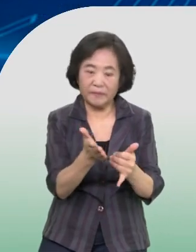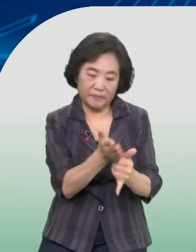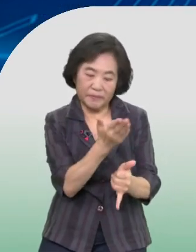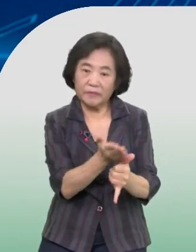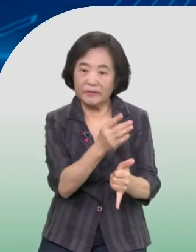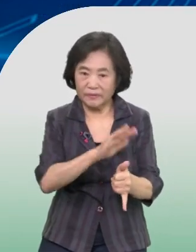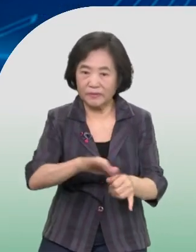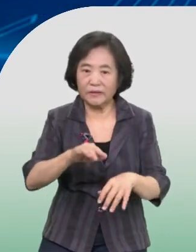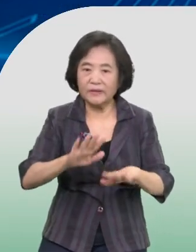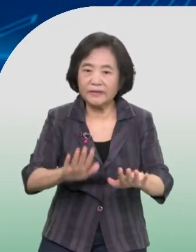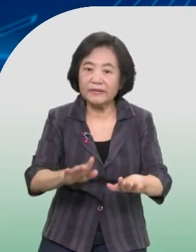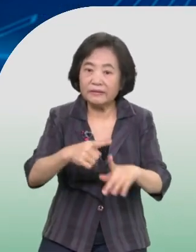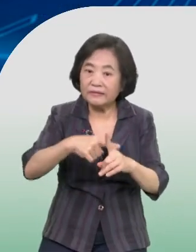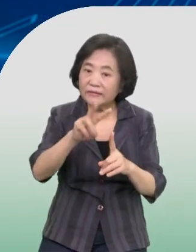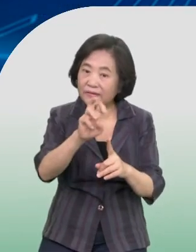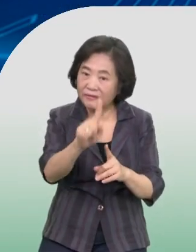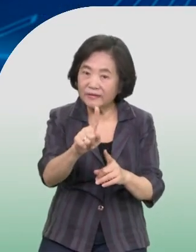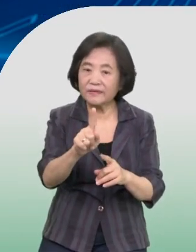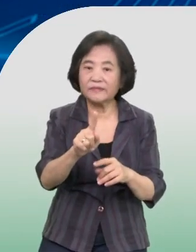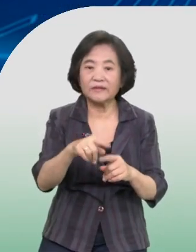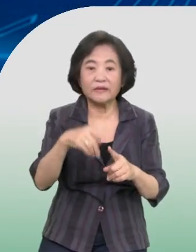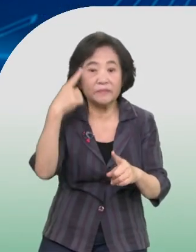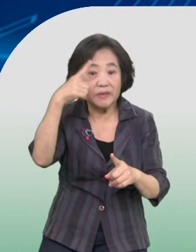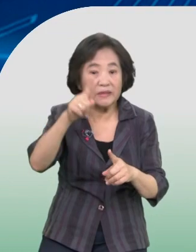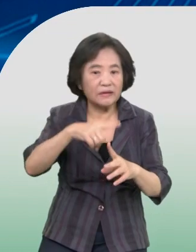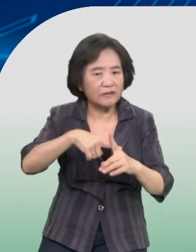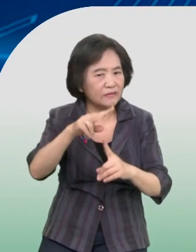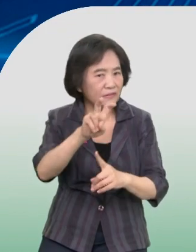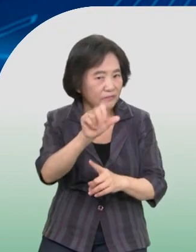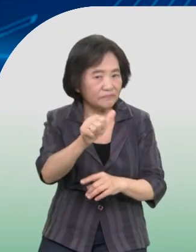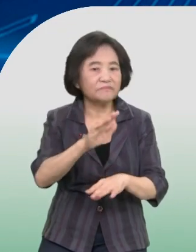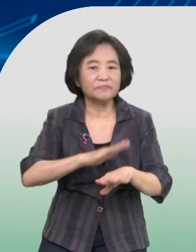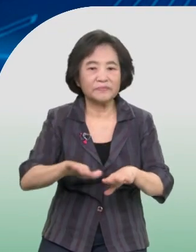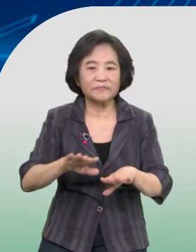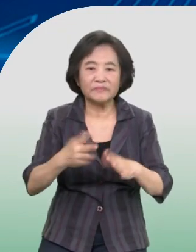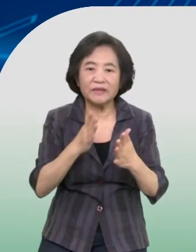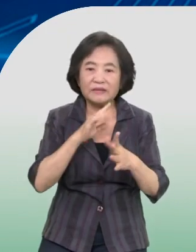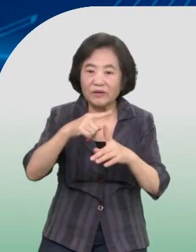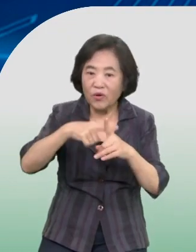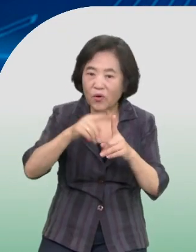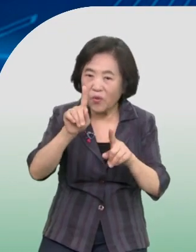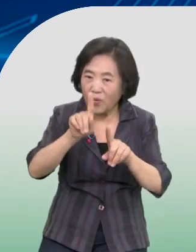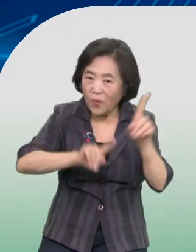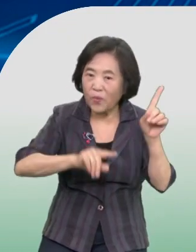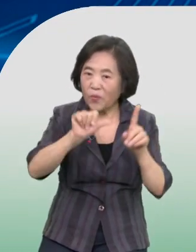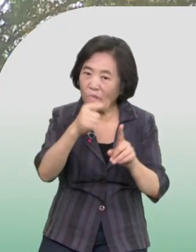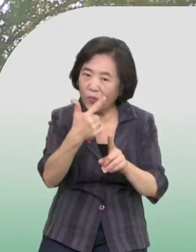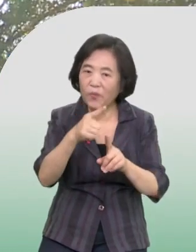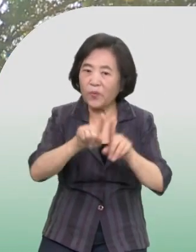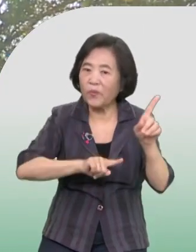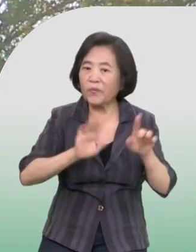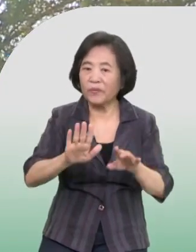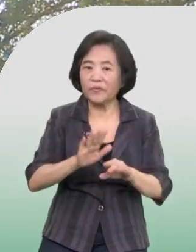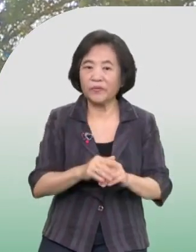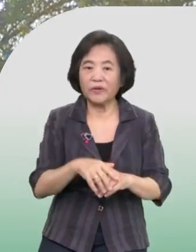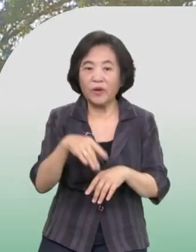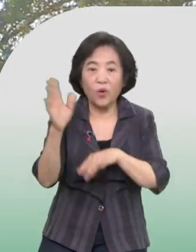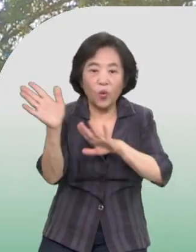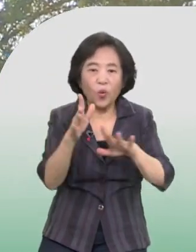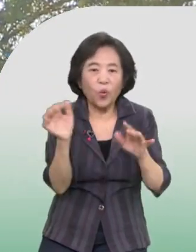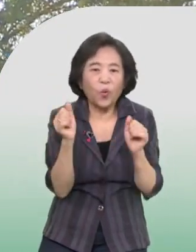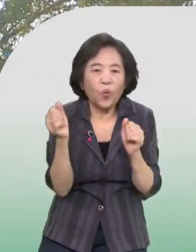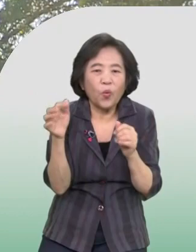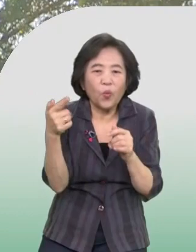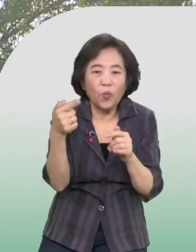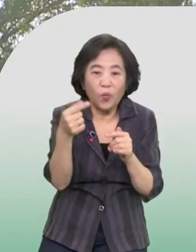我们今天大概是31度左右，那明天的高温大概是25度，所以大概有高温的部分就有5-6度的误差。 锋面抗药，韩国通